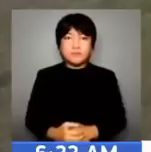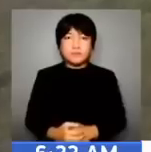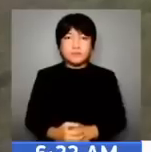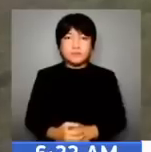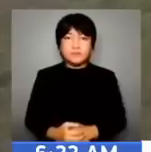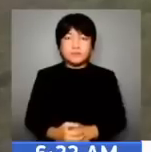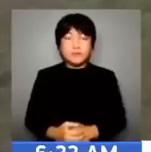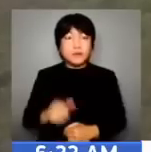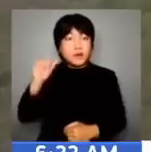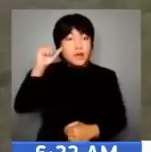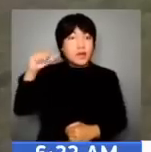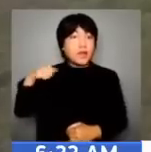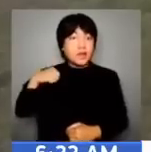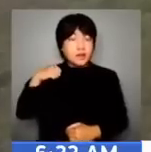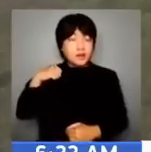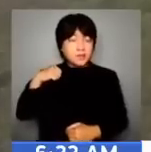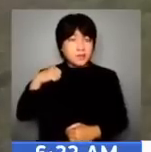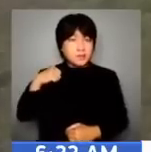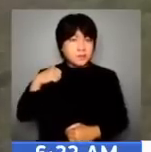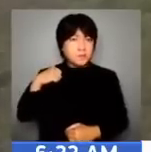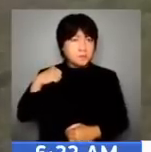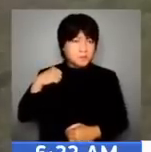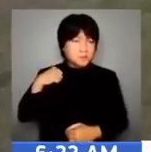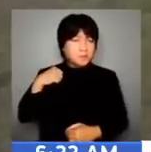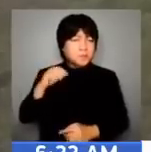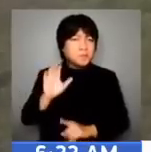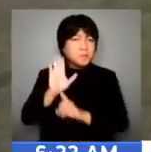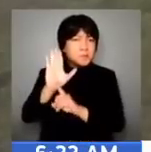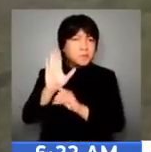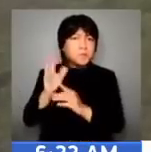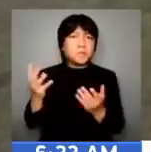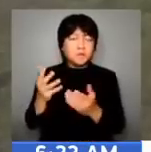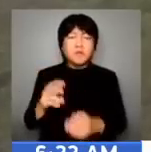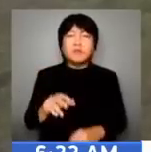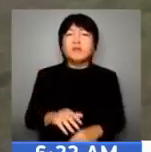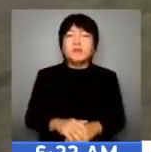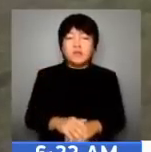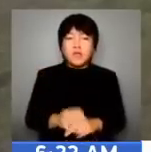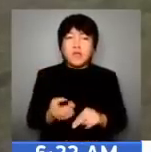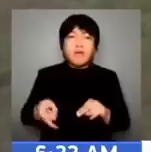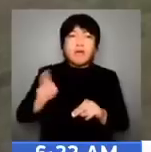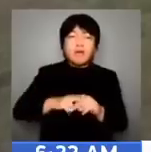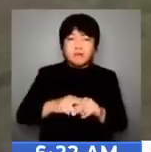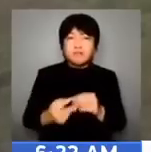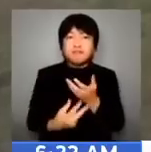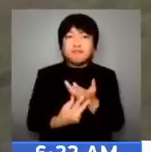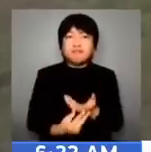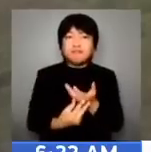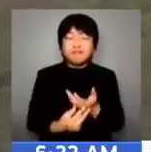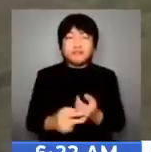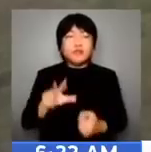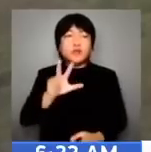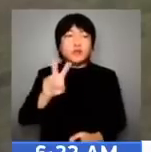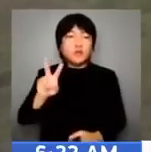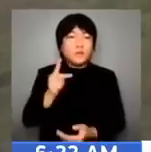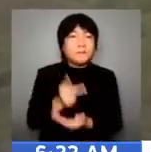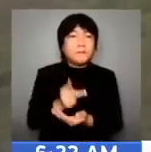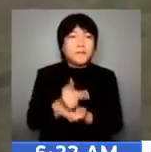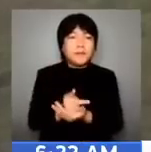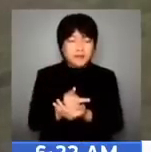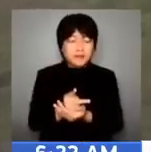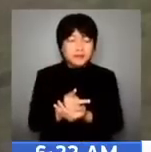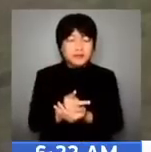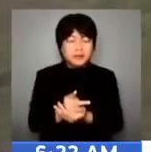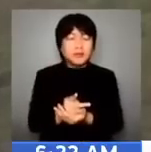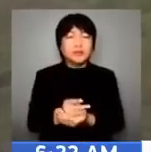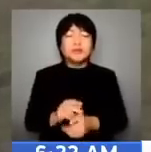38 pesos per kilo na bigas sa ilang pamilihan at target na rin ibenta ito sa mga kadiwa store. Pero siyempre, mas tinatangkilik pa rin ang 25 pesos per